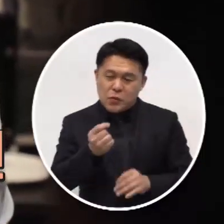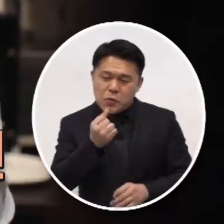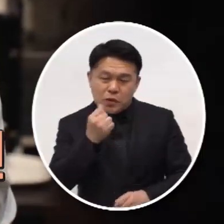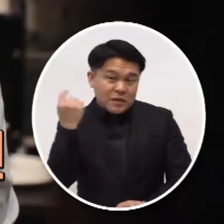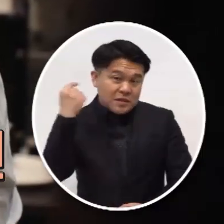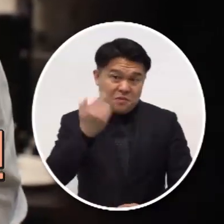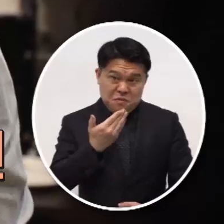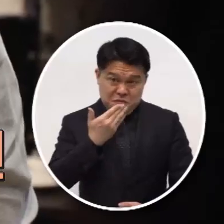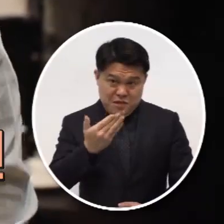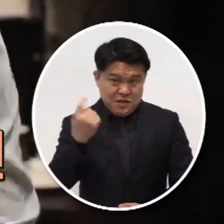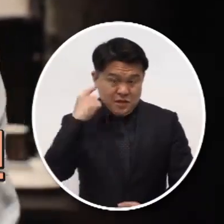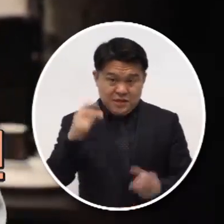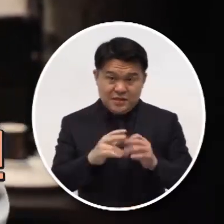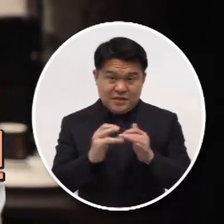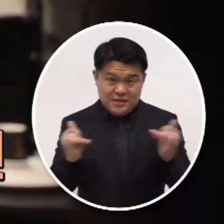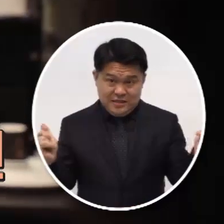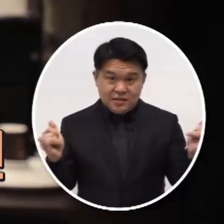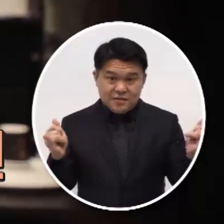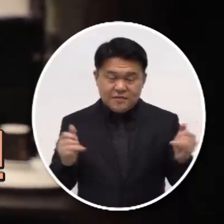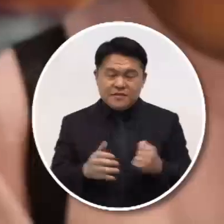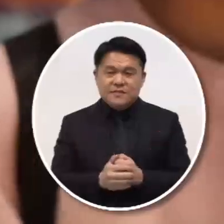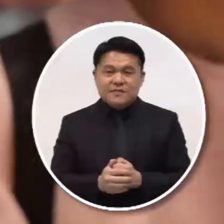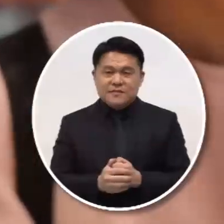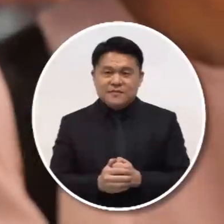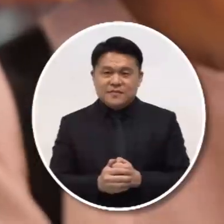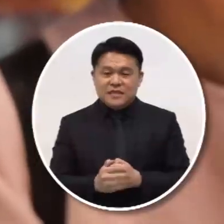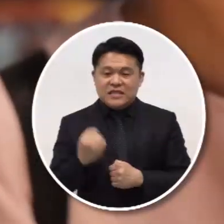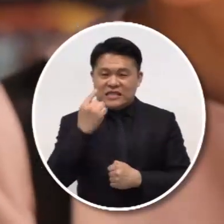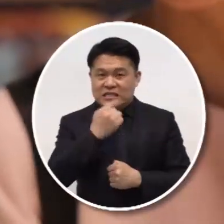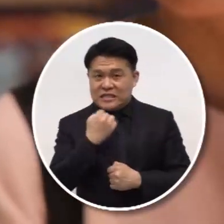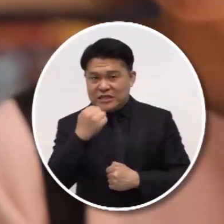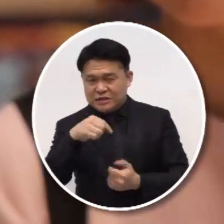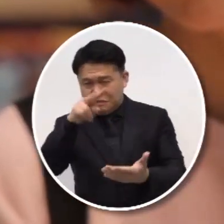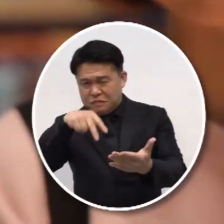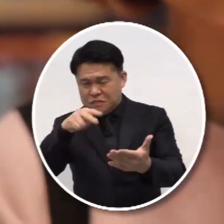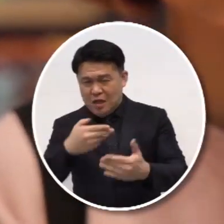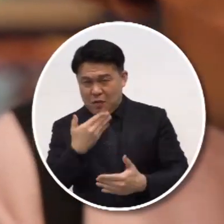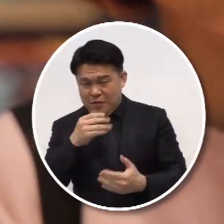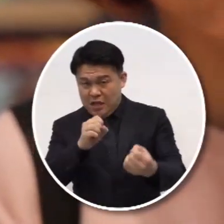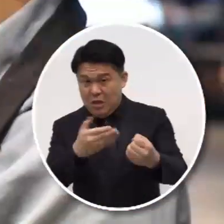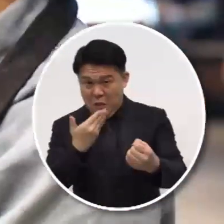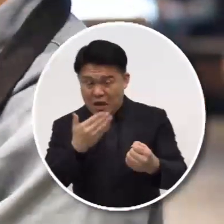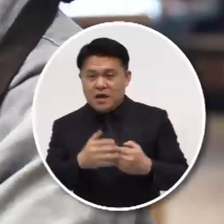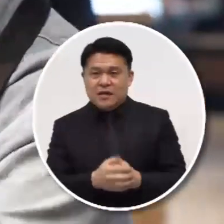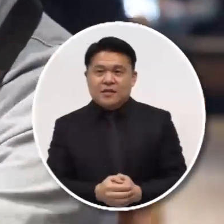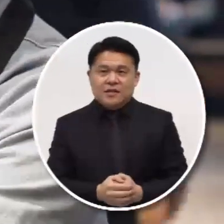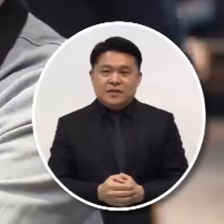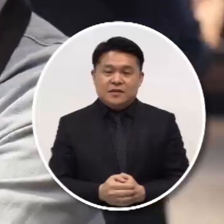들을 수 있는 청각 장애인 최예나 씨는 입모양을 읽는 구화로 대화할 수 있는데요.